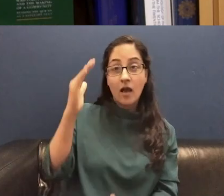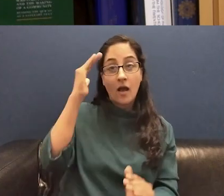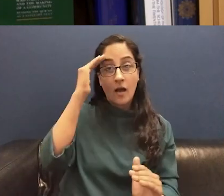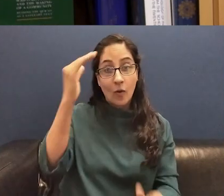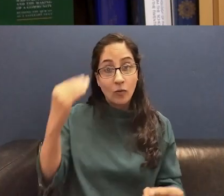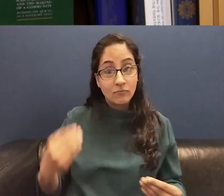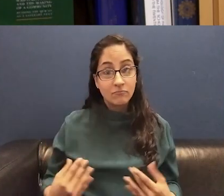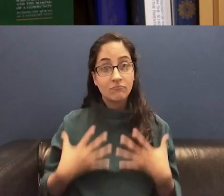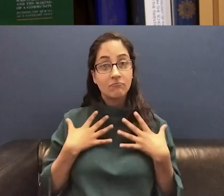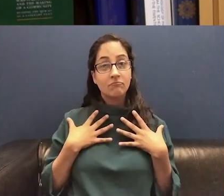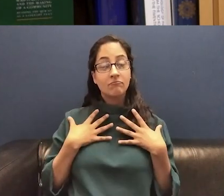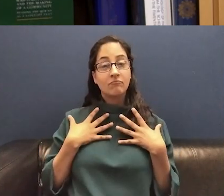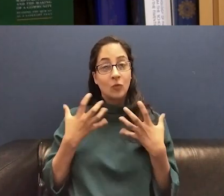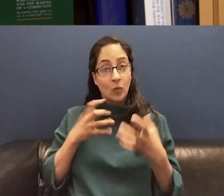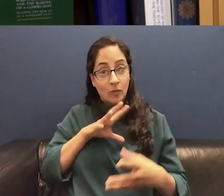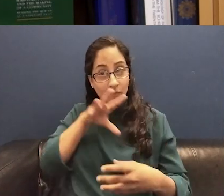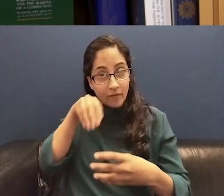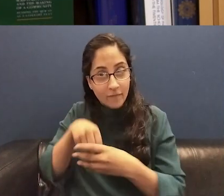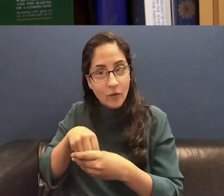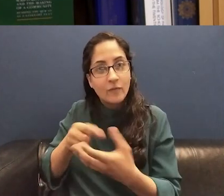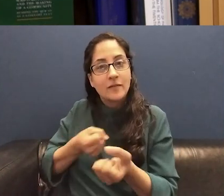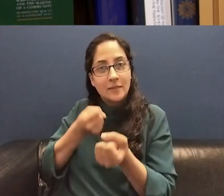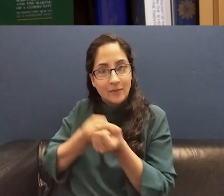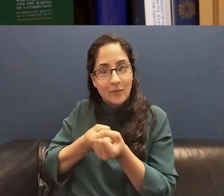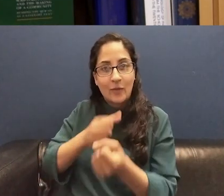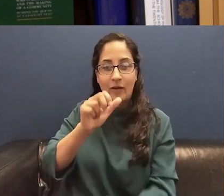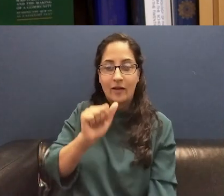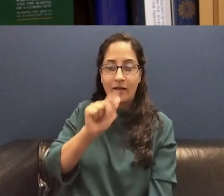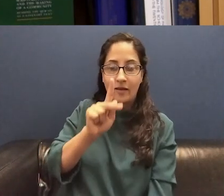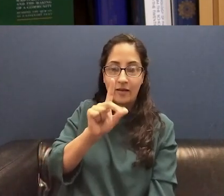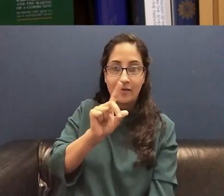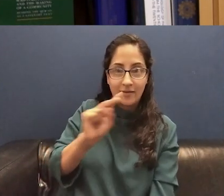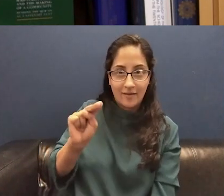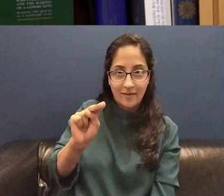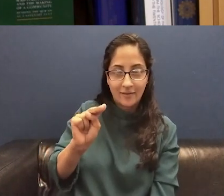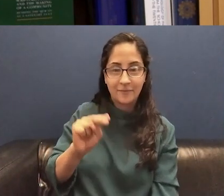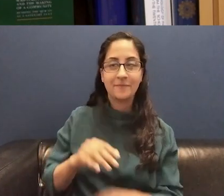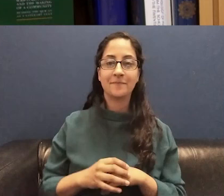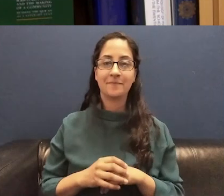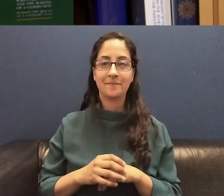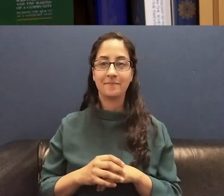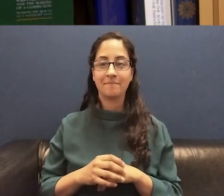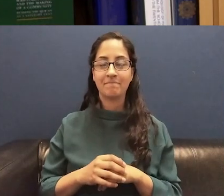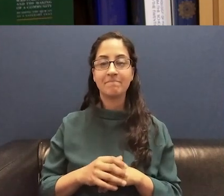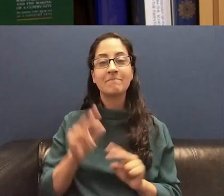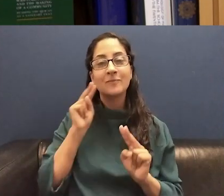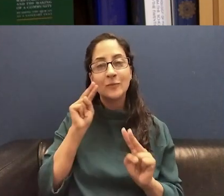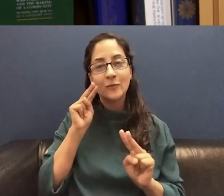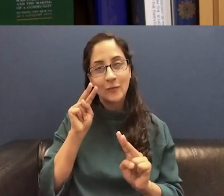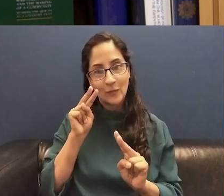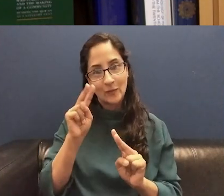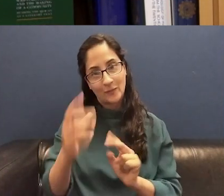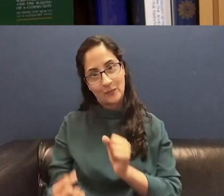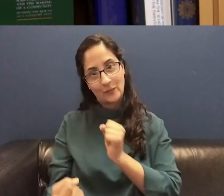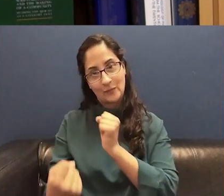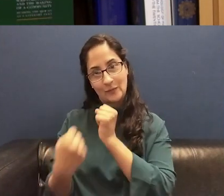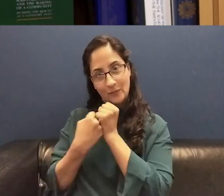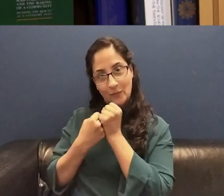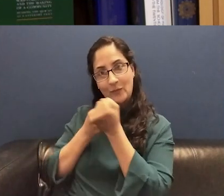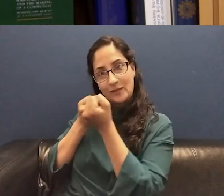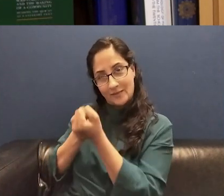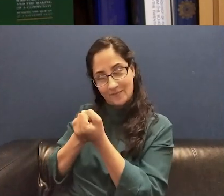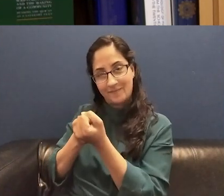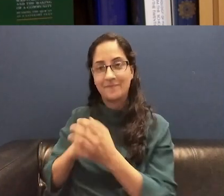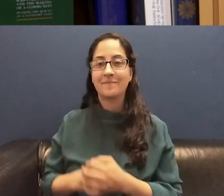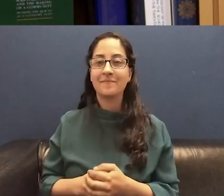you with some insight on all the work of the Aga Khan Development Network, both today and over the last 4 decades. We look forward